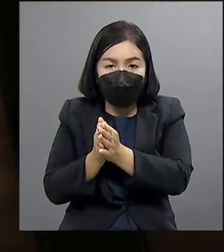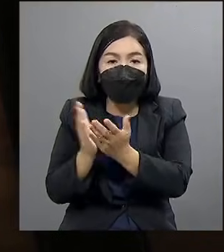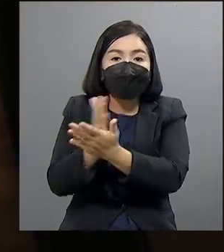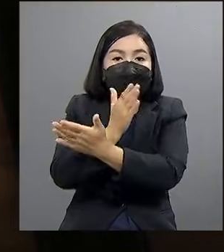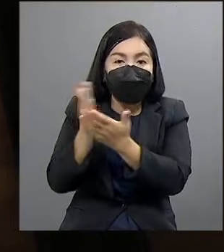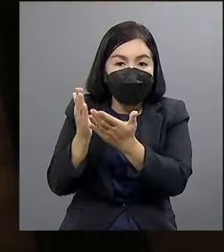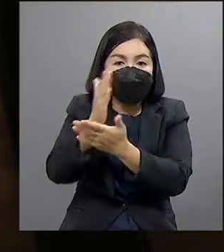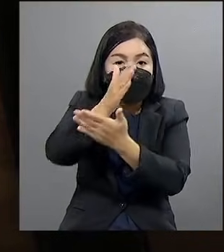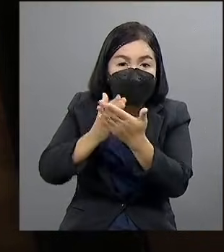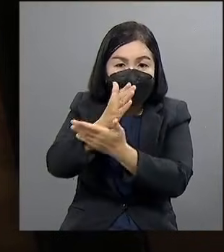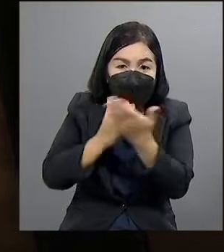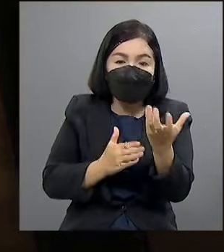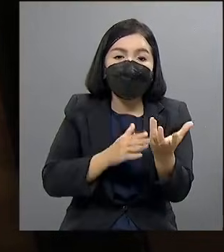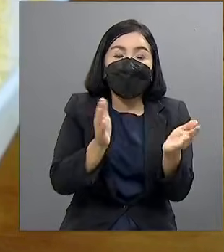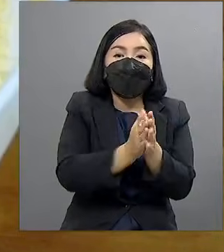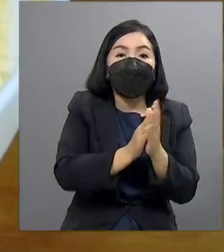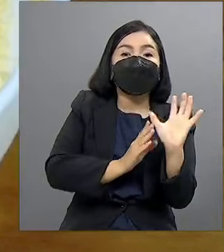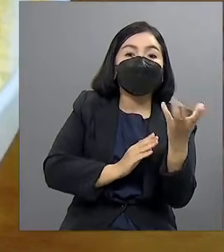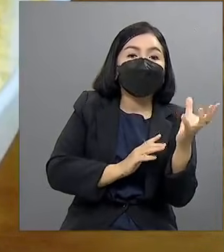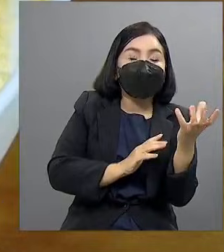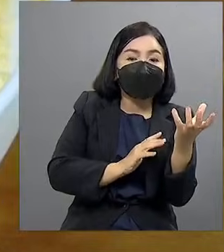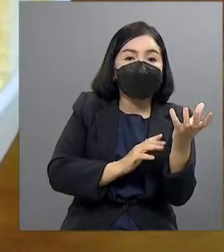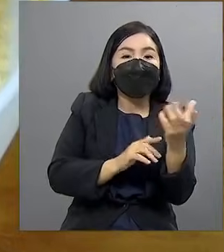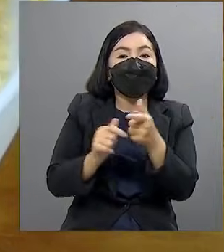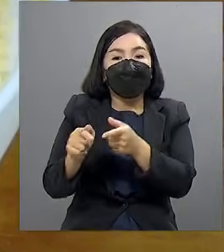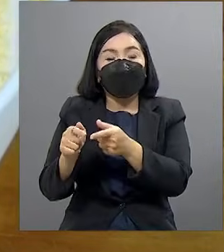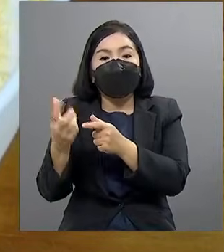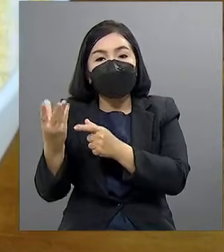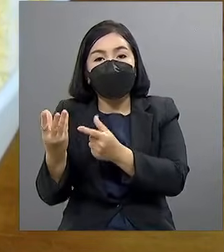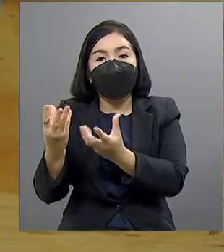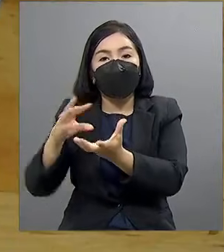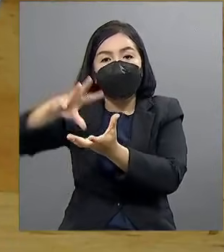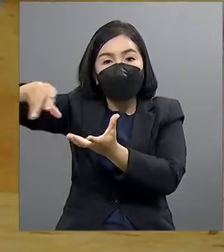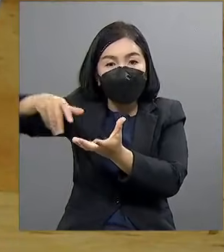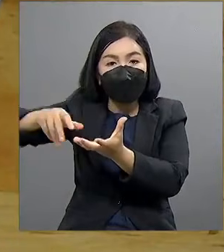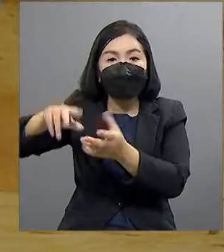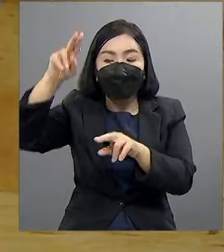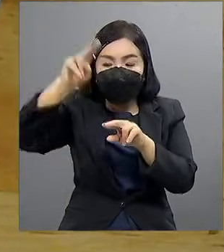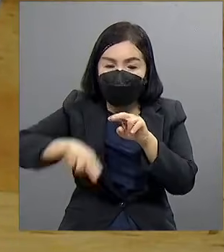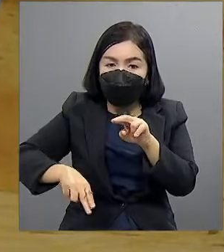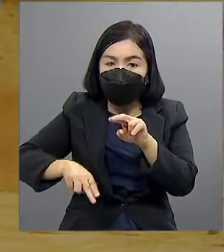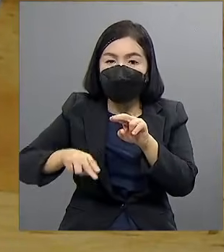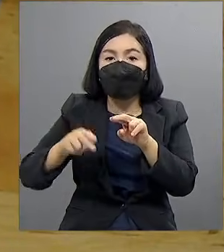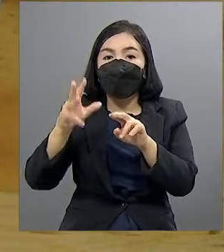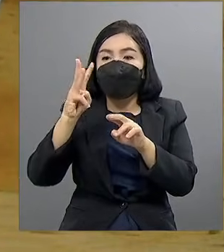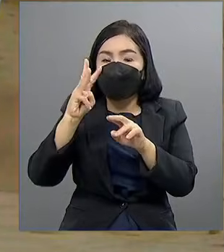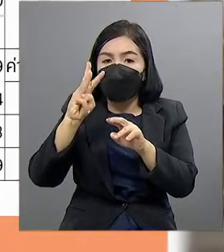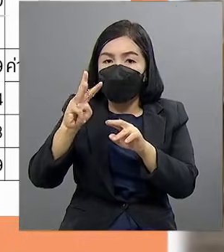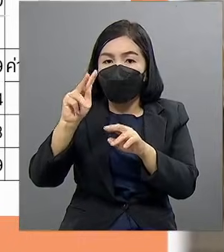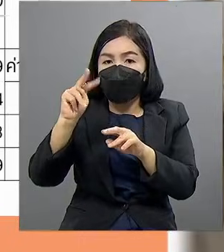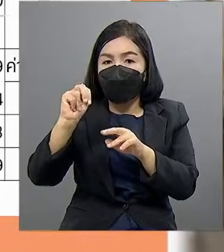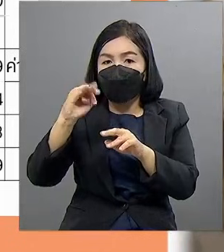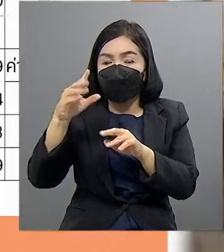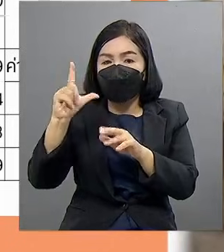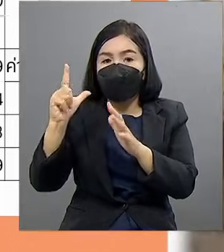ำคุกกี้มาคลุกก่อนอบนะครับจะมีไข่ไก่กลิ่นวานิลาเลมอนเนี่ยผมตีไป